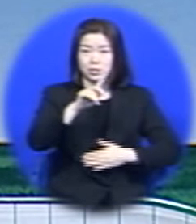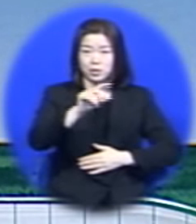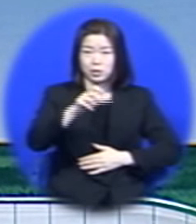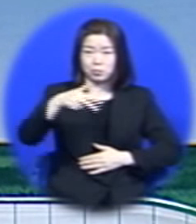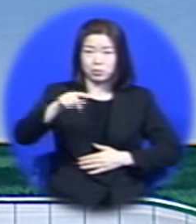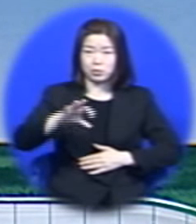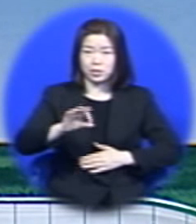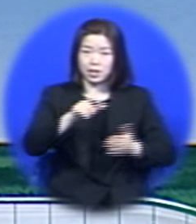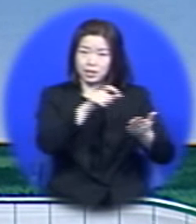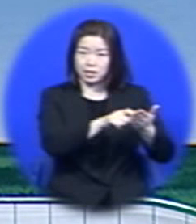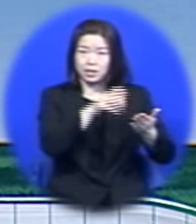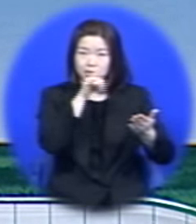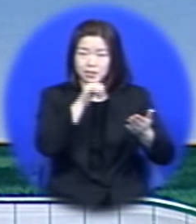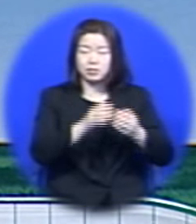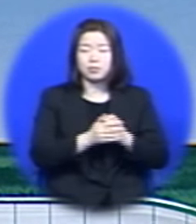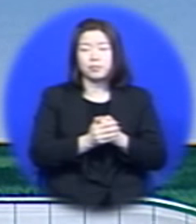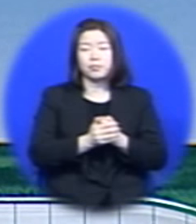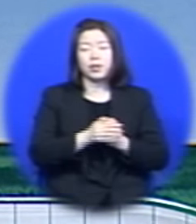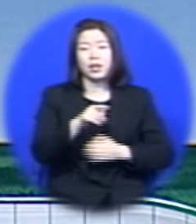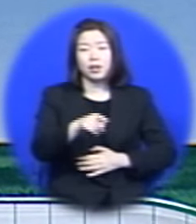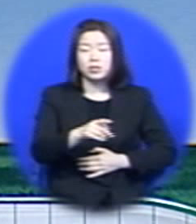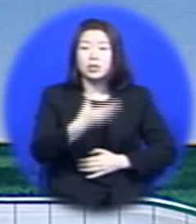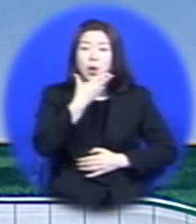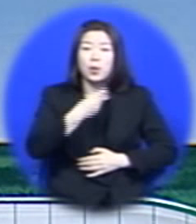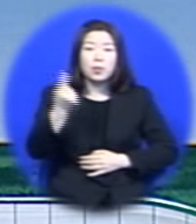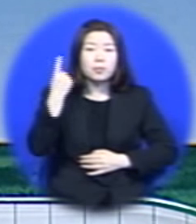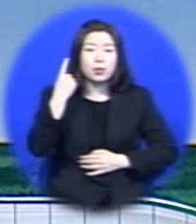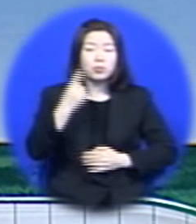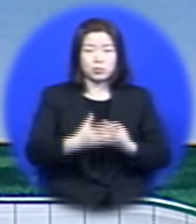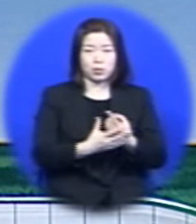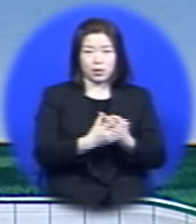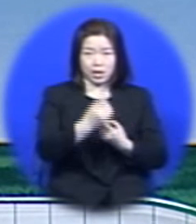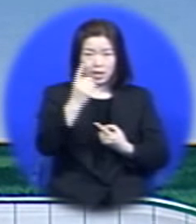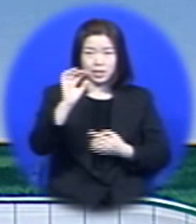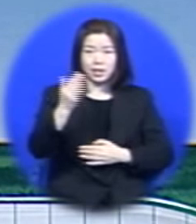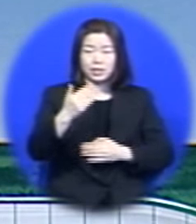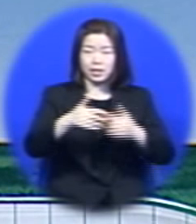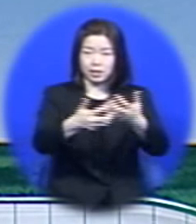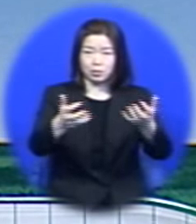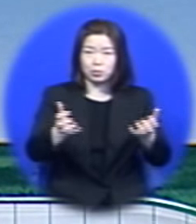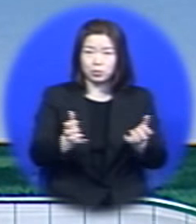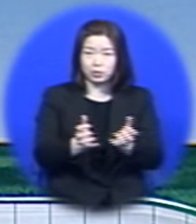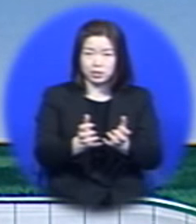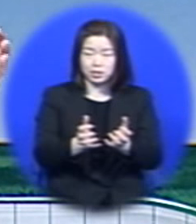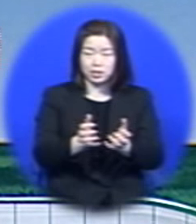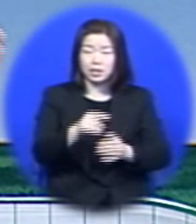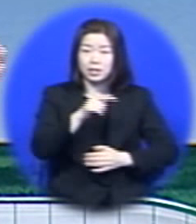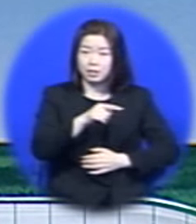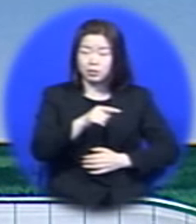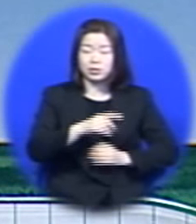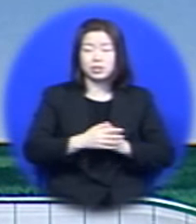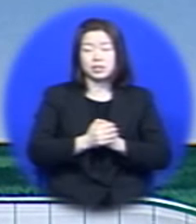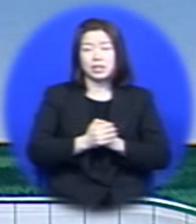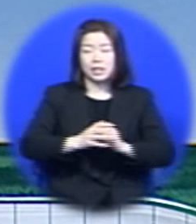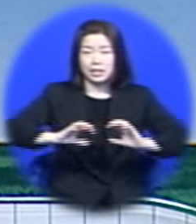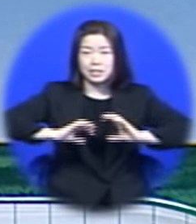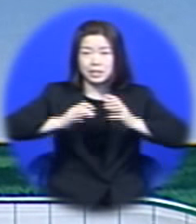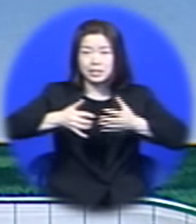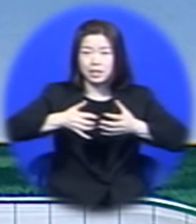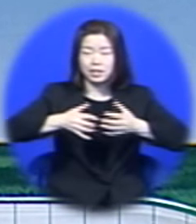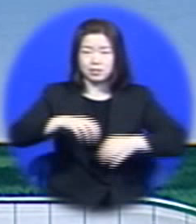그것은 복음으로 하나 된 교회 공동체가 세상에서 담대하게 주의 복음을 전하는